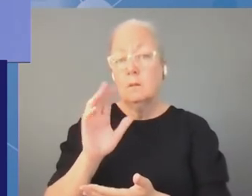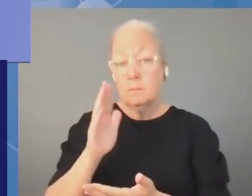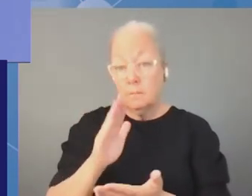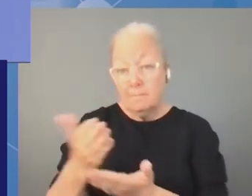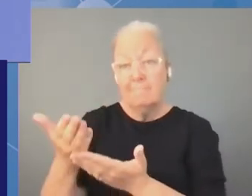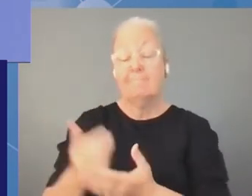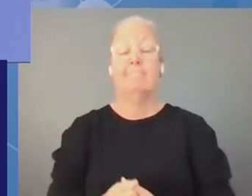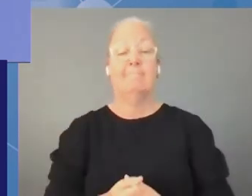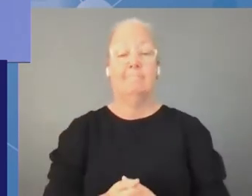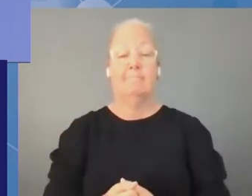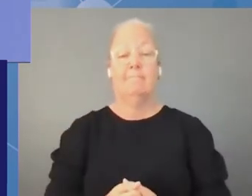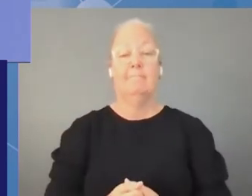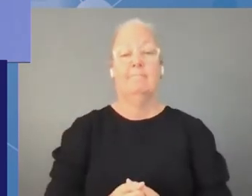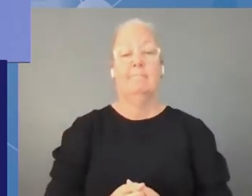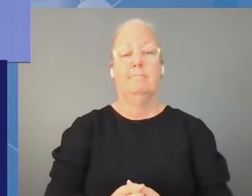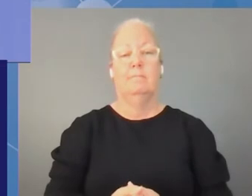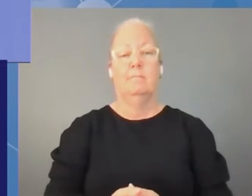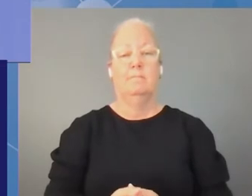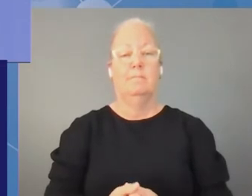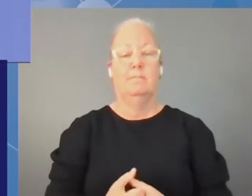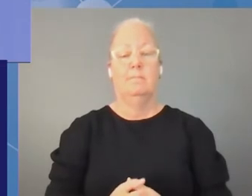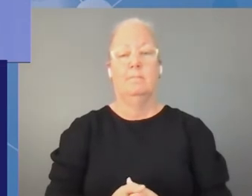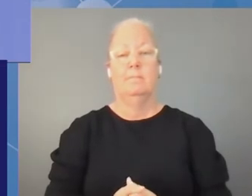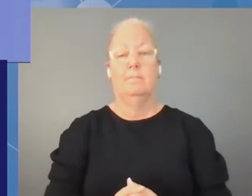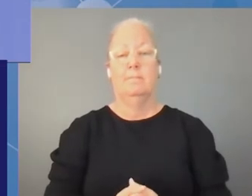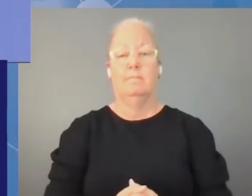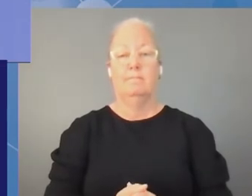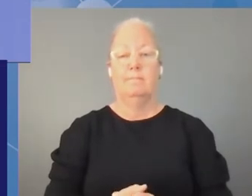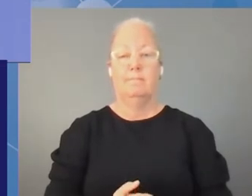浩海，我请你发言。